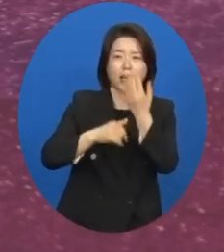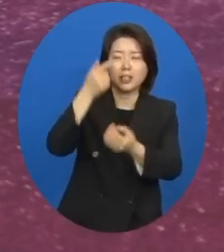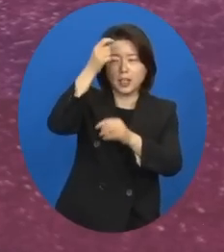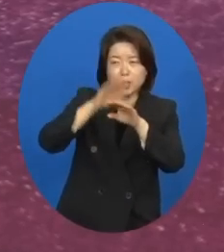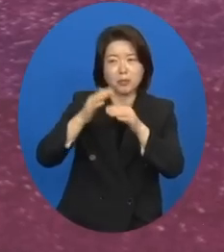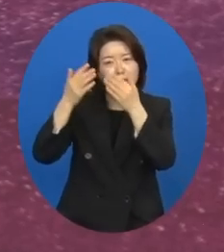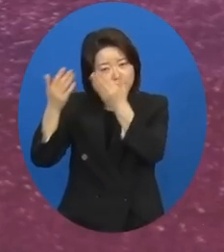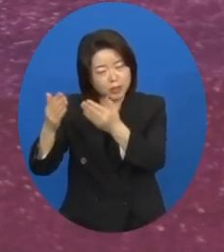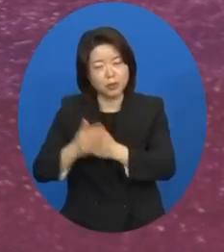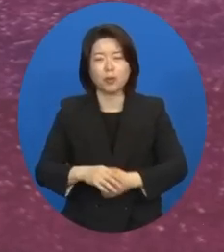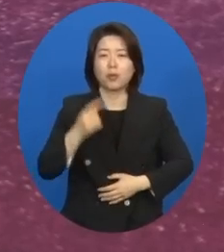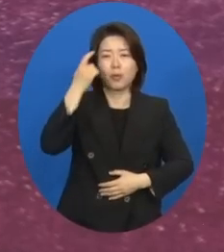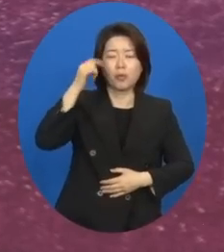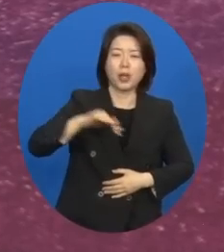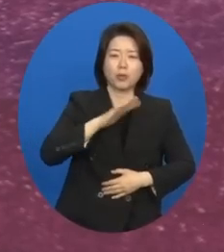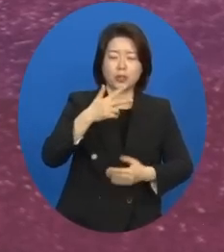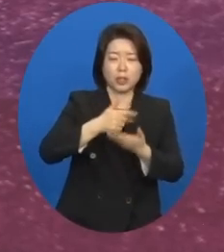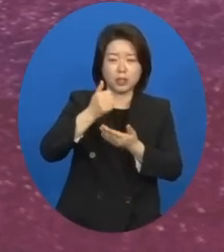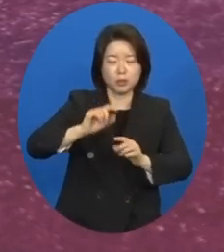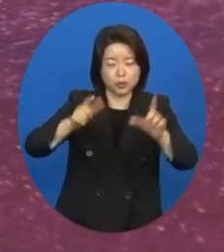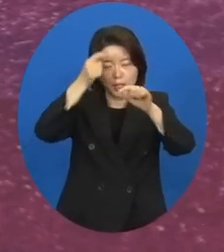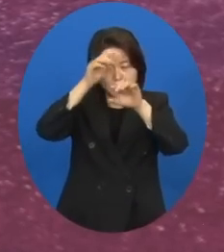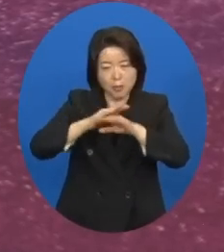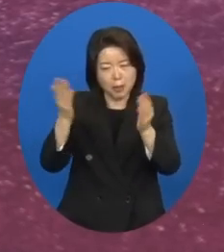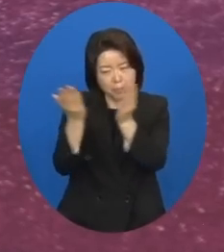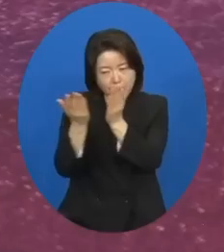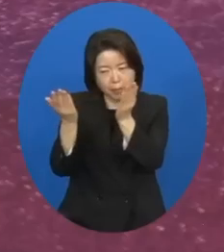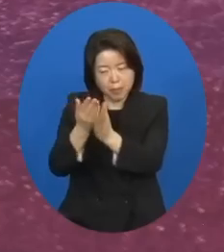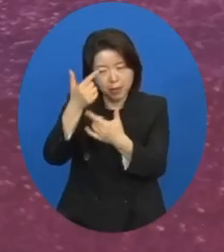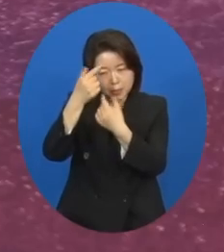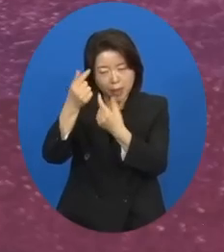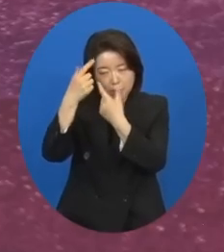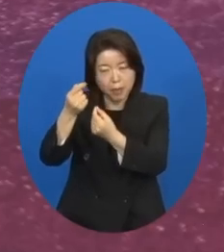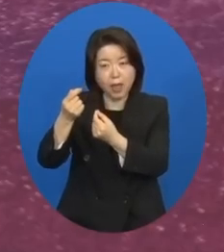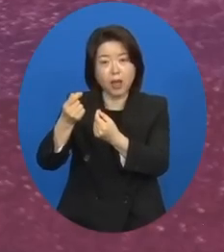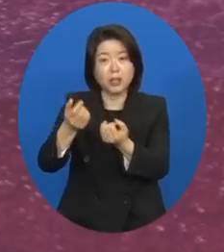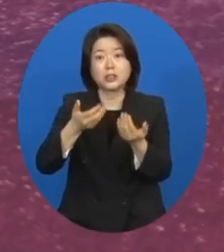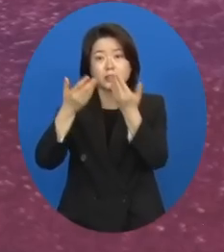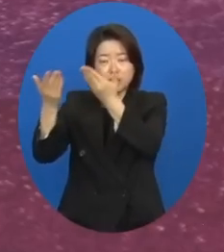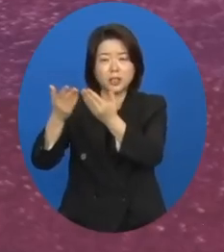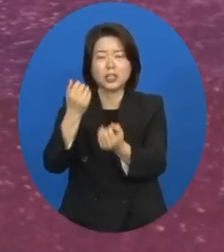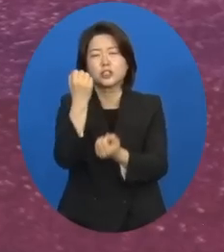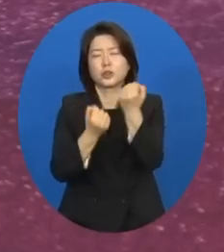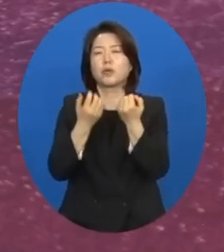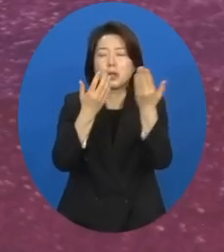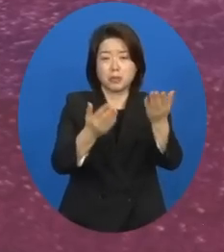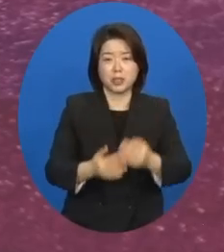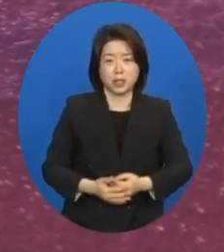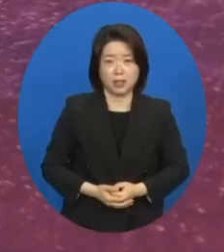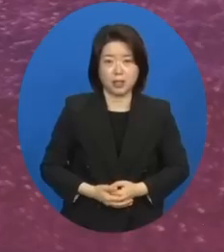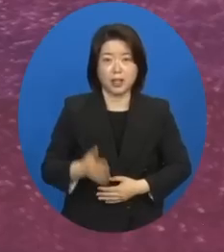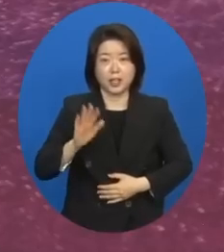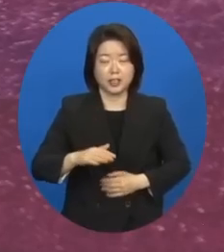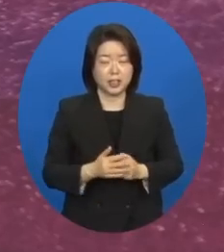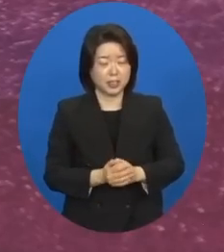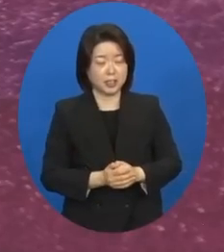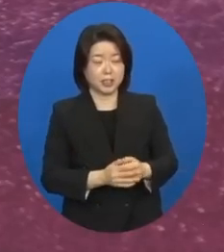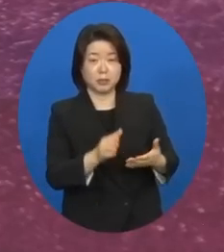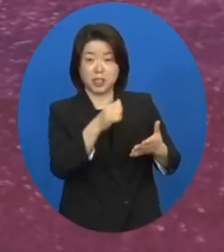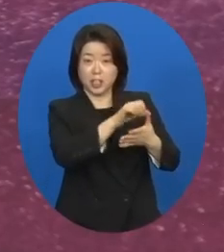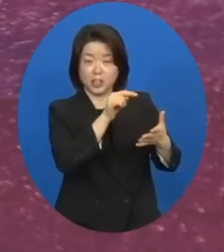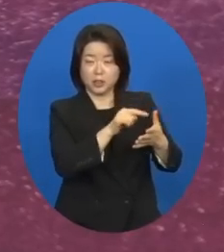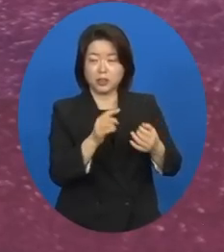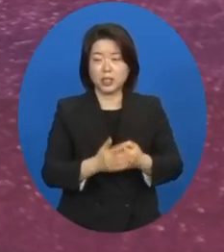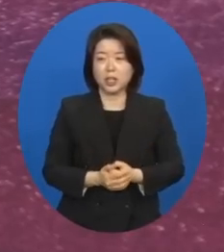왜 우리가 주일 성수를 하는지. 지금은 첫째 아이가 아빠가 목사 직업이라는 것에 대해서 알고 있기 때문에 그런 질문을